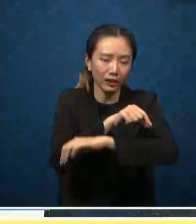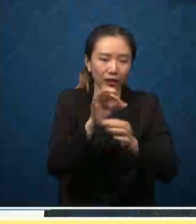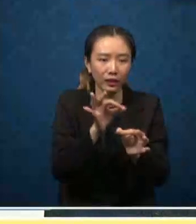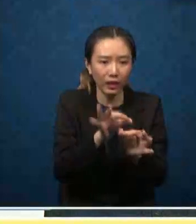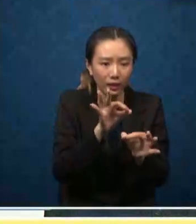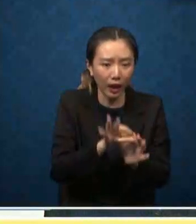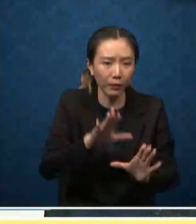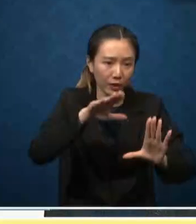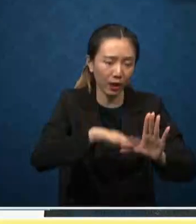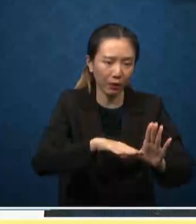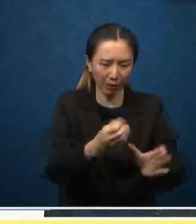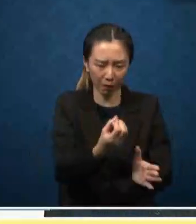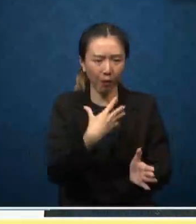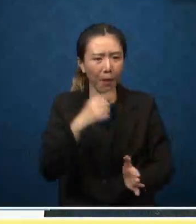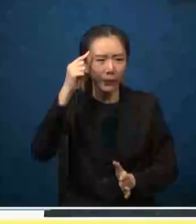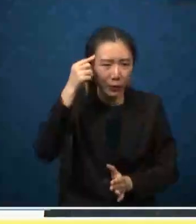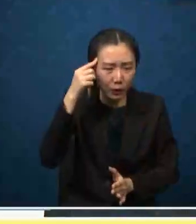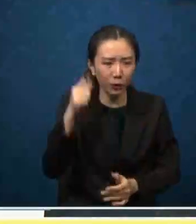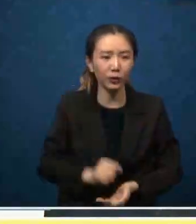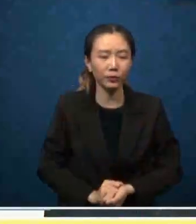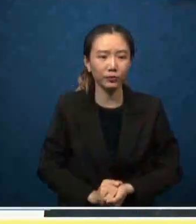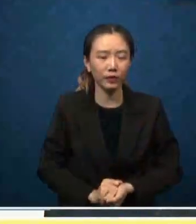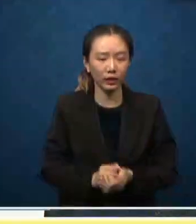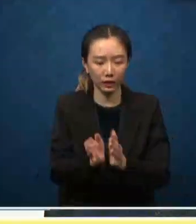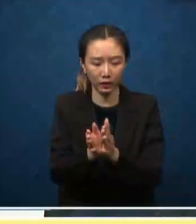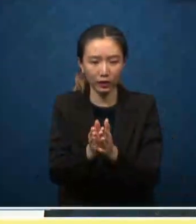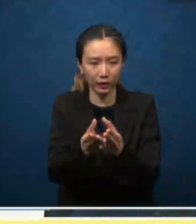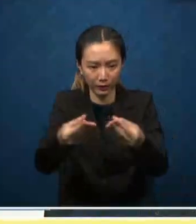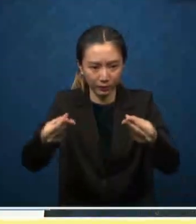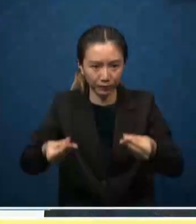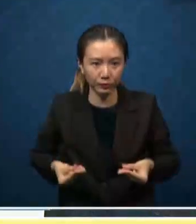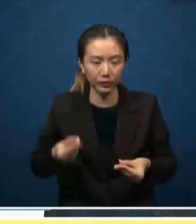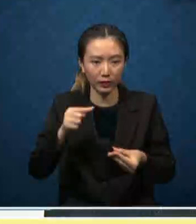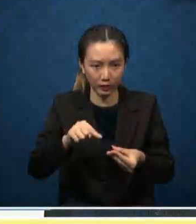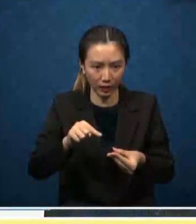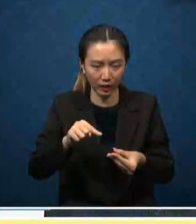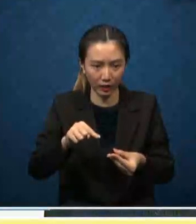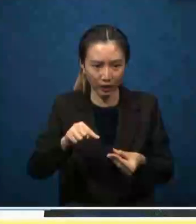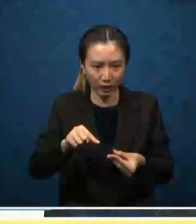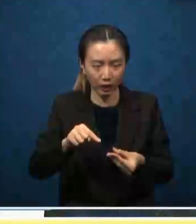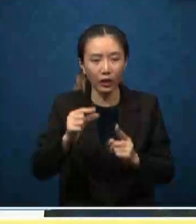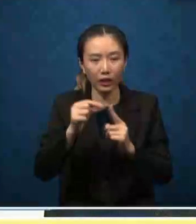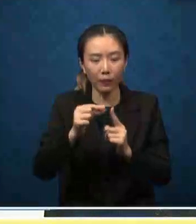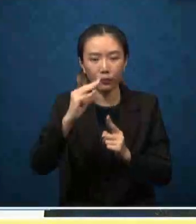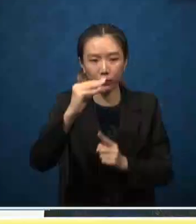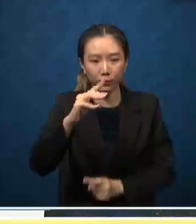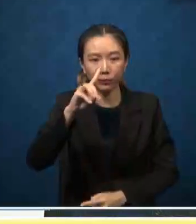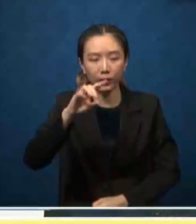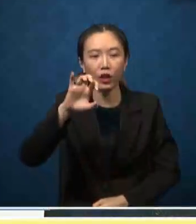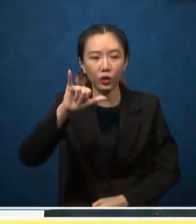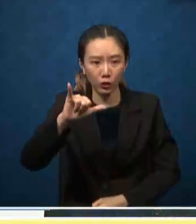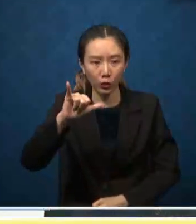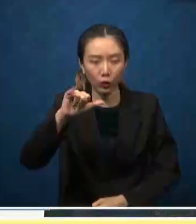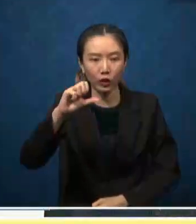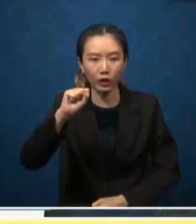ะรู้ในฉบับในพระราชฉบับพ.ร.ก.ฉบับเนี่ยมีคำว่าโดยสงสัยว่าหลายอันฮะตั้งมาตรา4มาตรา